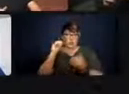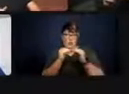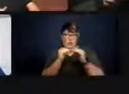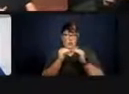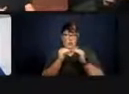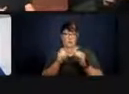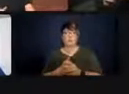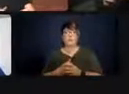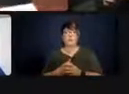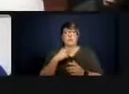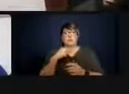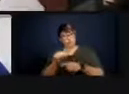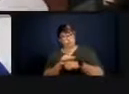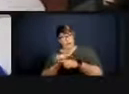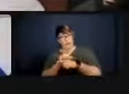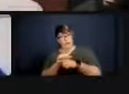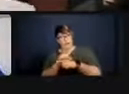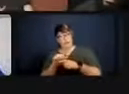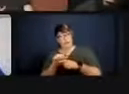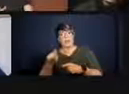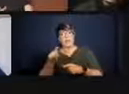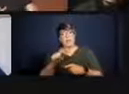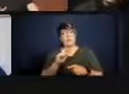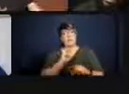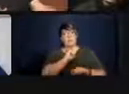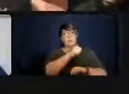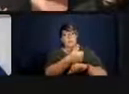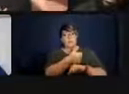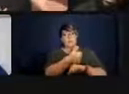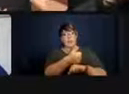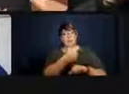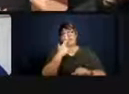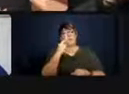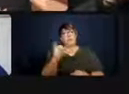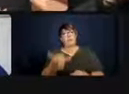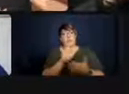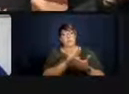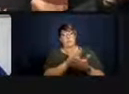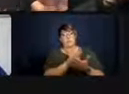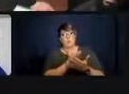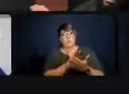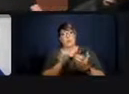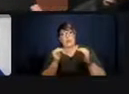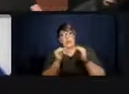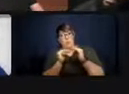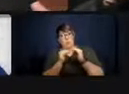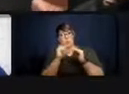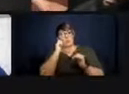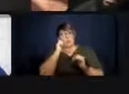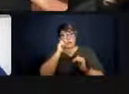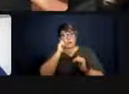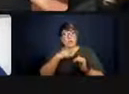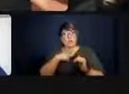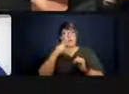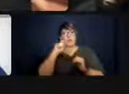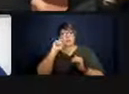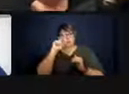هذه المسارات، وأيضا هذا يعتمد على المسألة الديموغرافية،